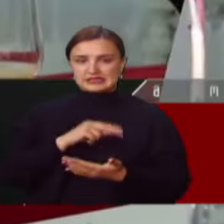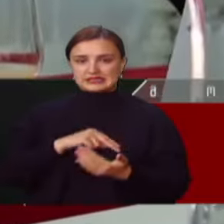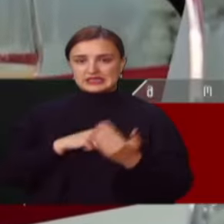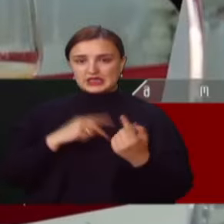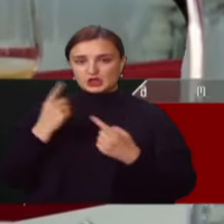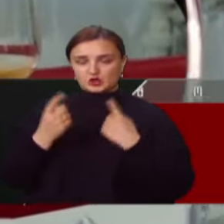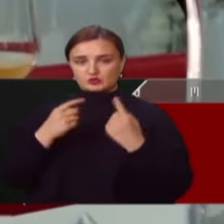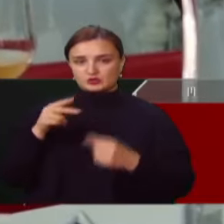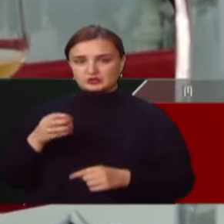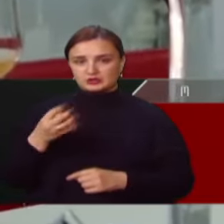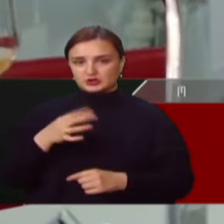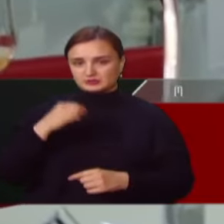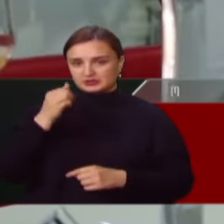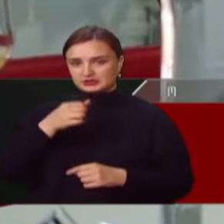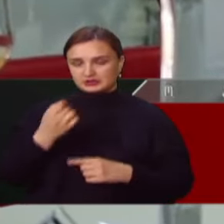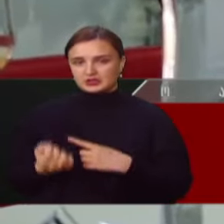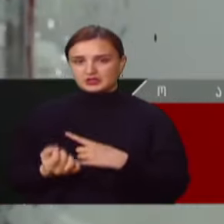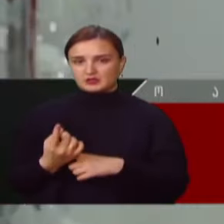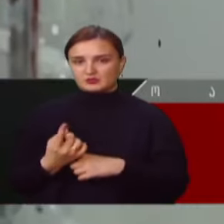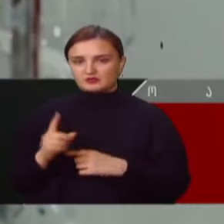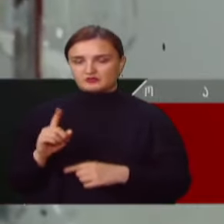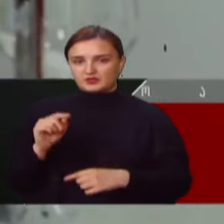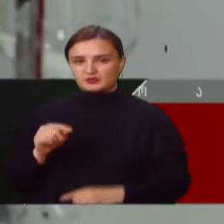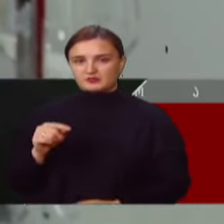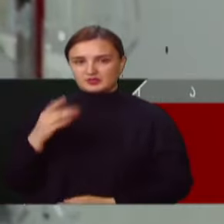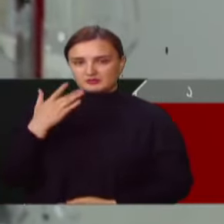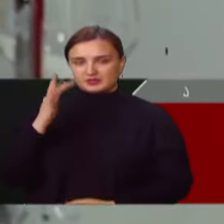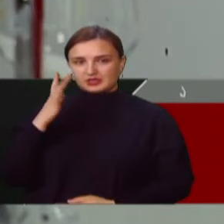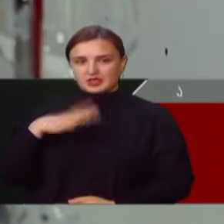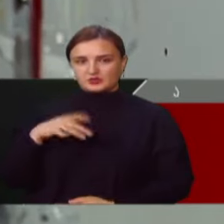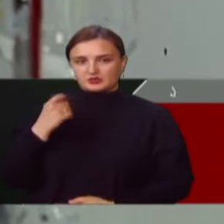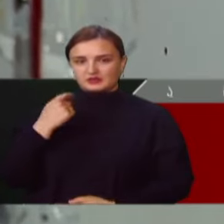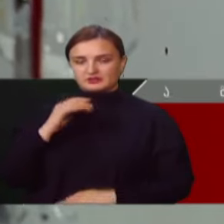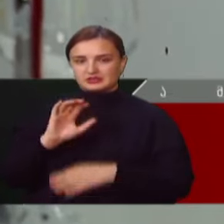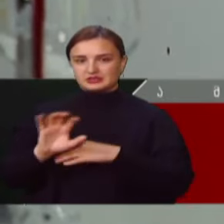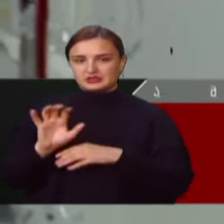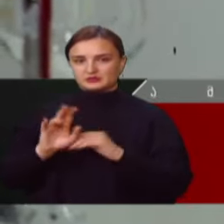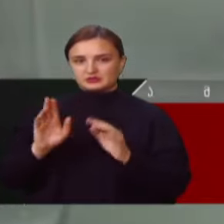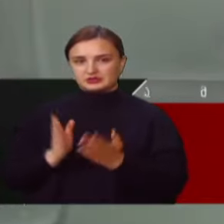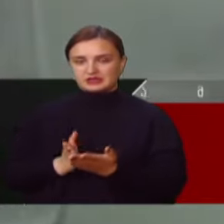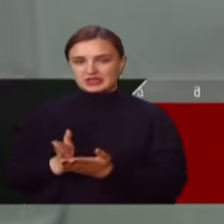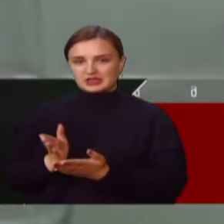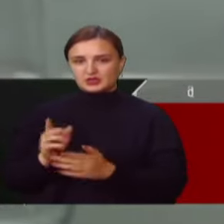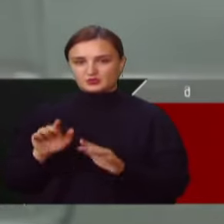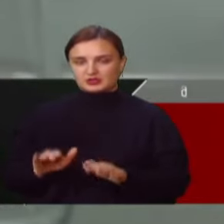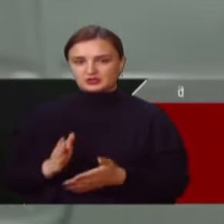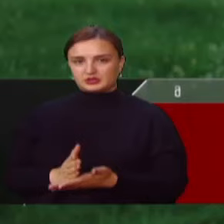ცნობით 2014 წლიდან გამოიკვეთა, რომ გაერთიანებული სამეფო ქართული ღვინის ექსპორტის სტრატეგიული